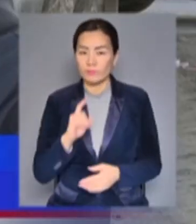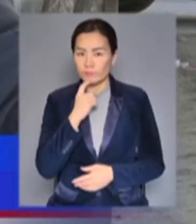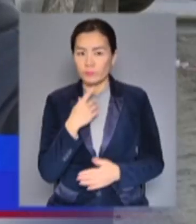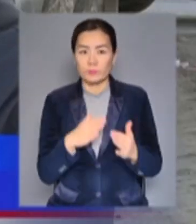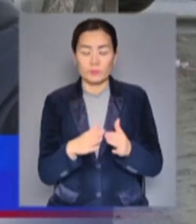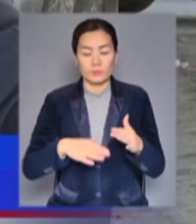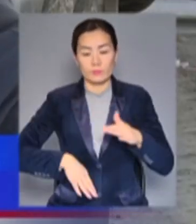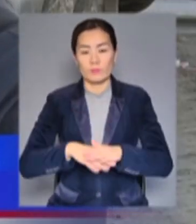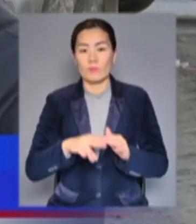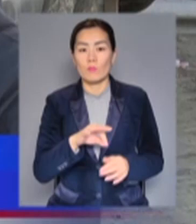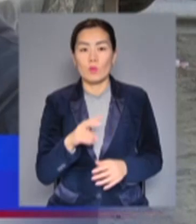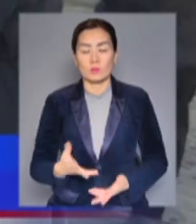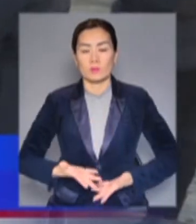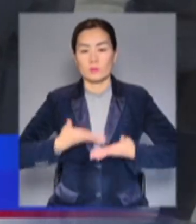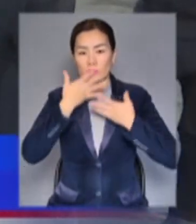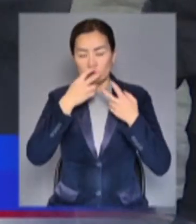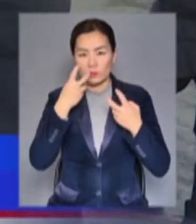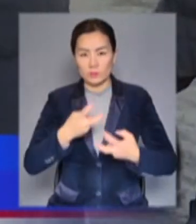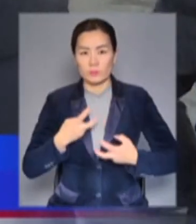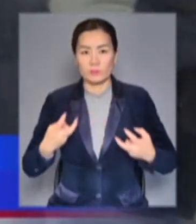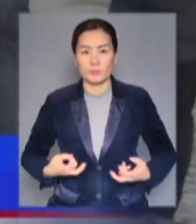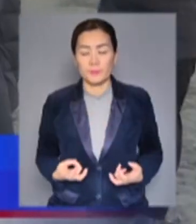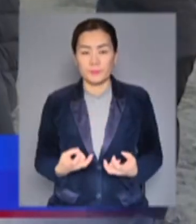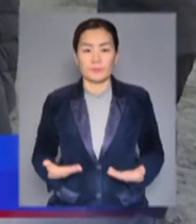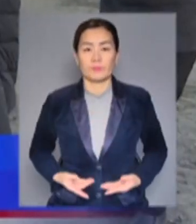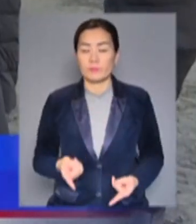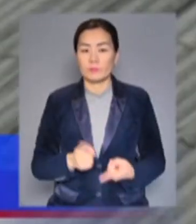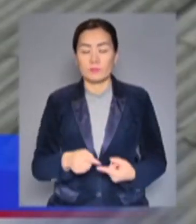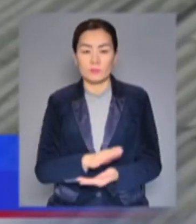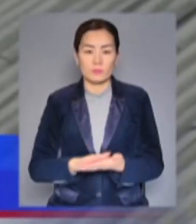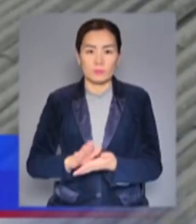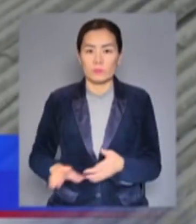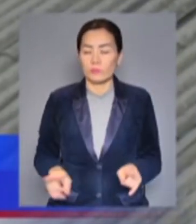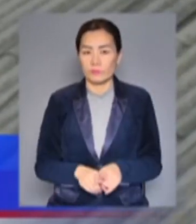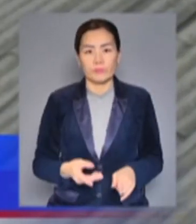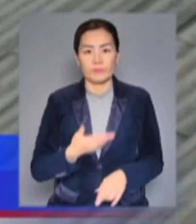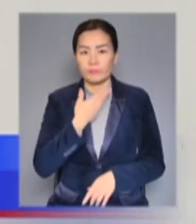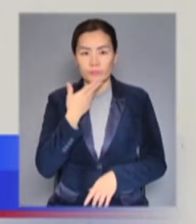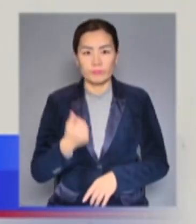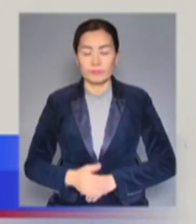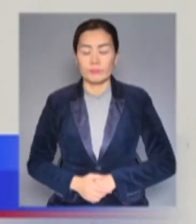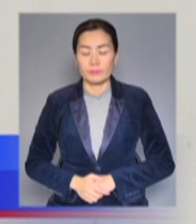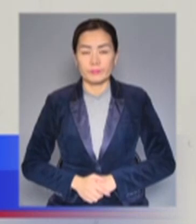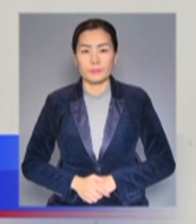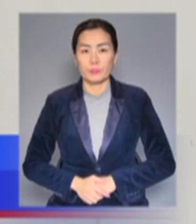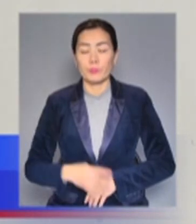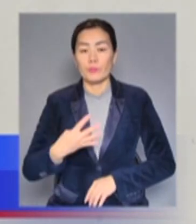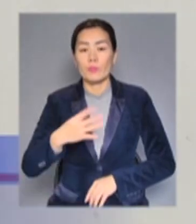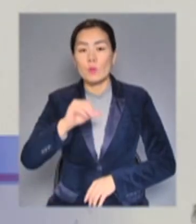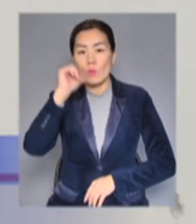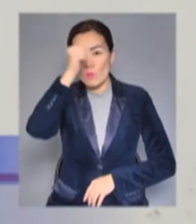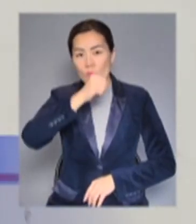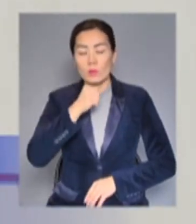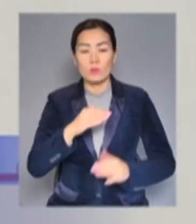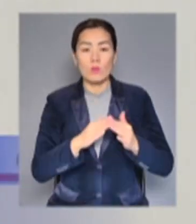Тұрғын үйдің жер төлесінен тараған жағымсыз иіс қолқаны қабады. Мұнда қарапайым тазалық талаптары да сақталмаған. Сонау 40-шы жылы